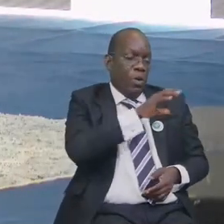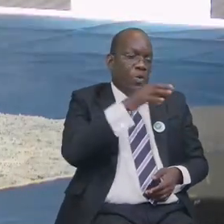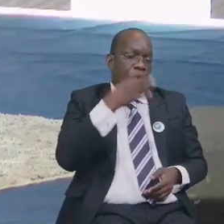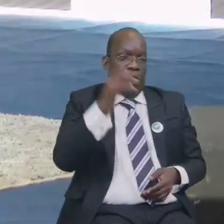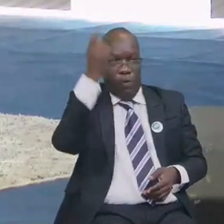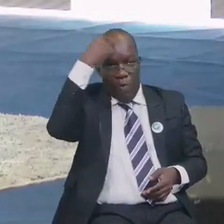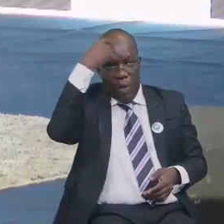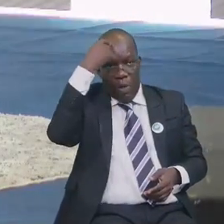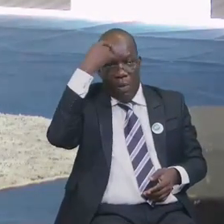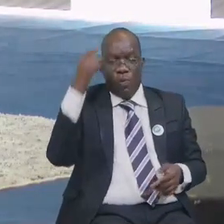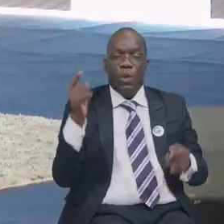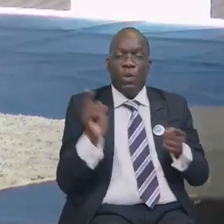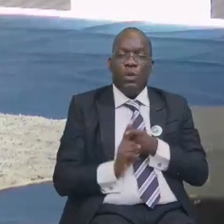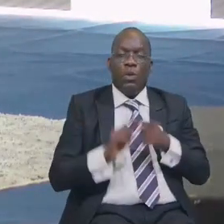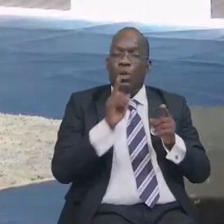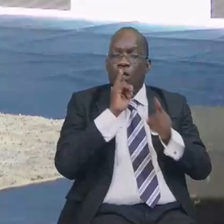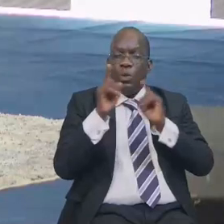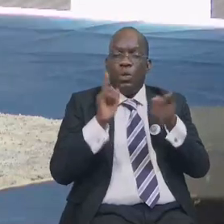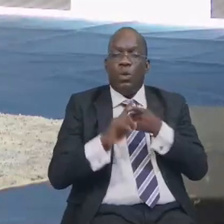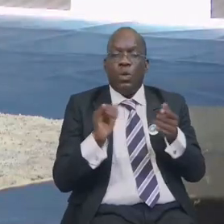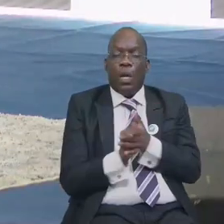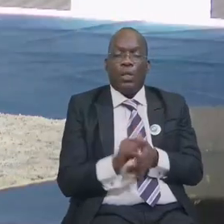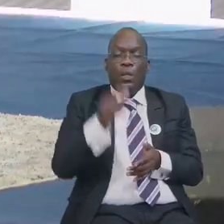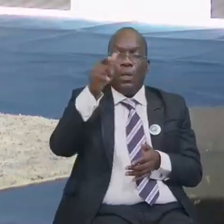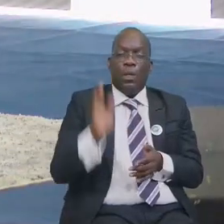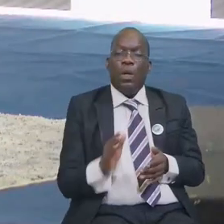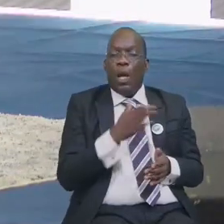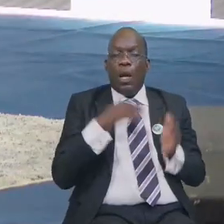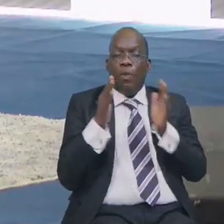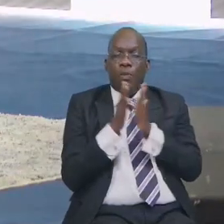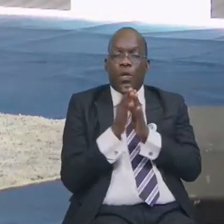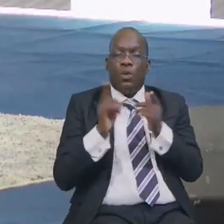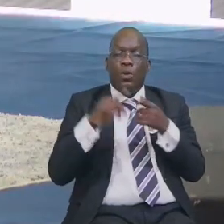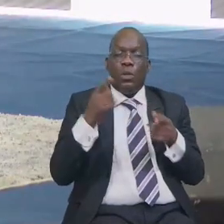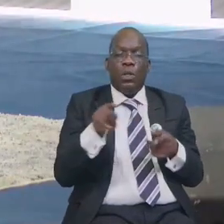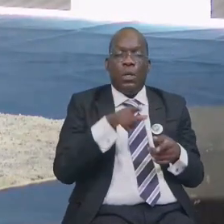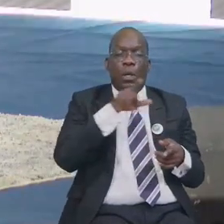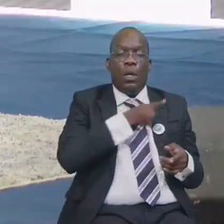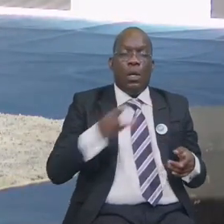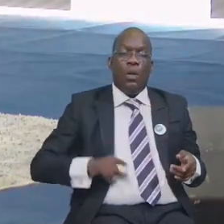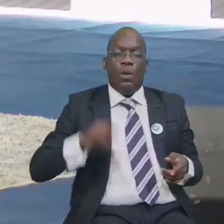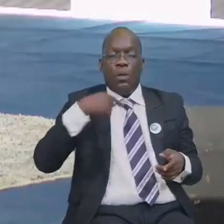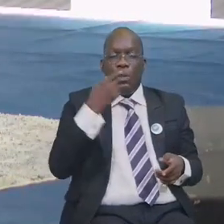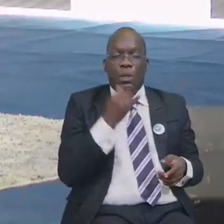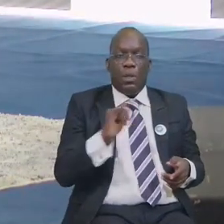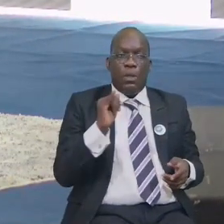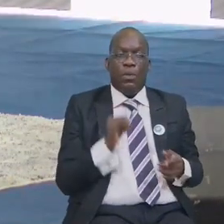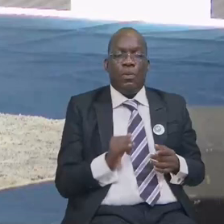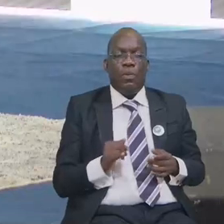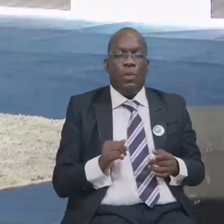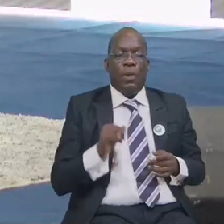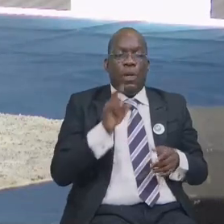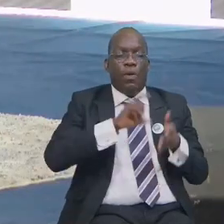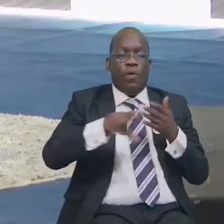de parler à ce Dieu et il fit cette prière à l'Éternel. Voyez le verset 3.